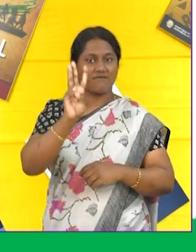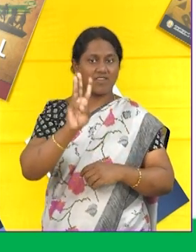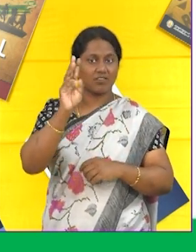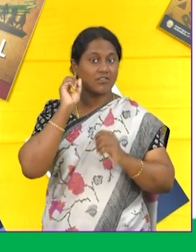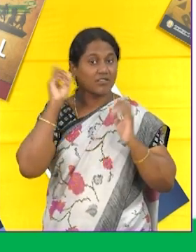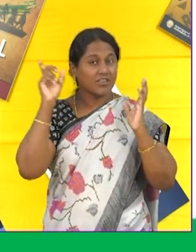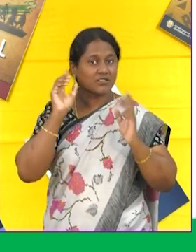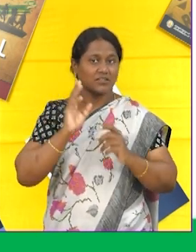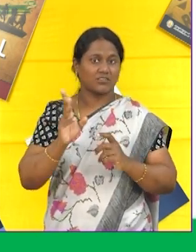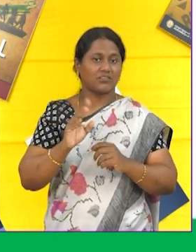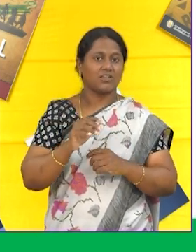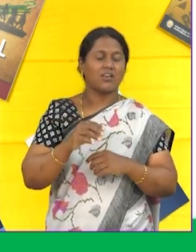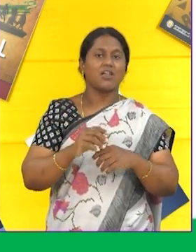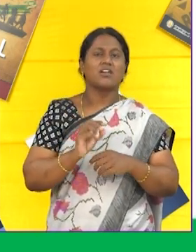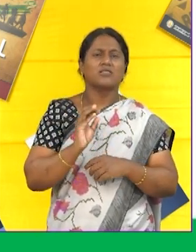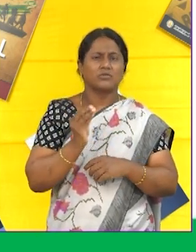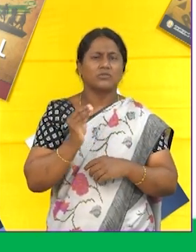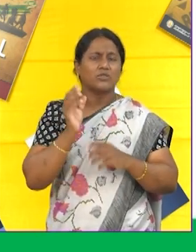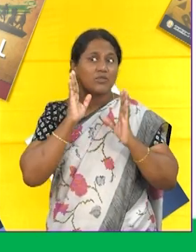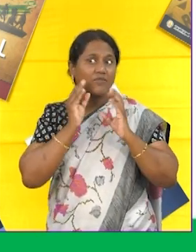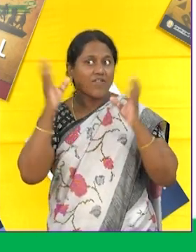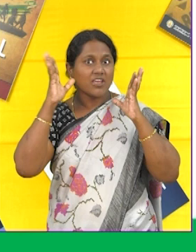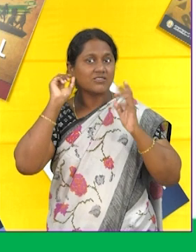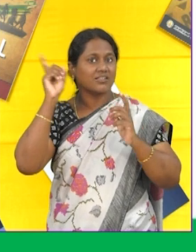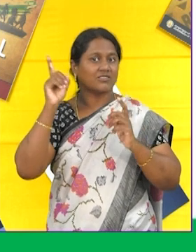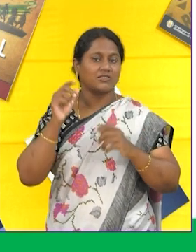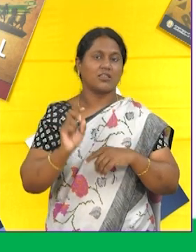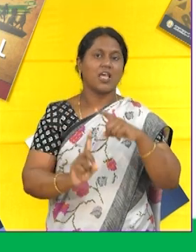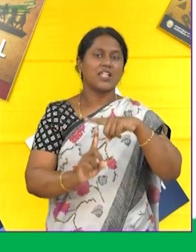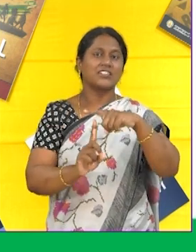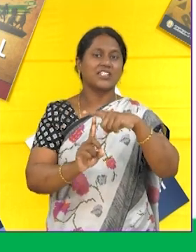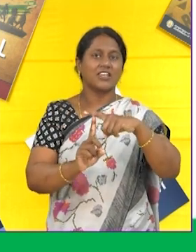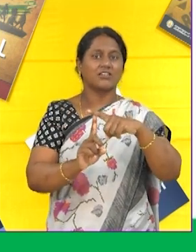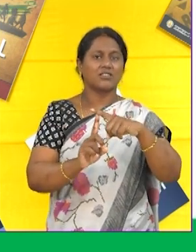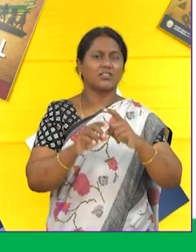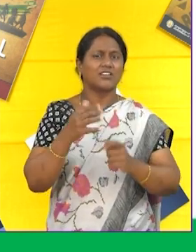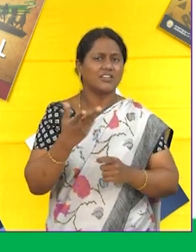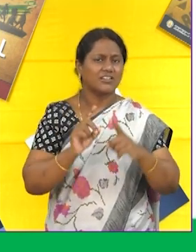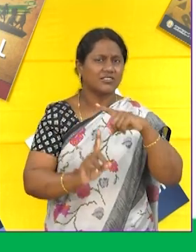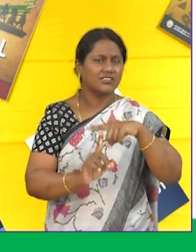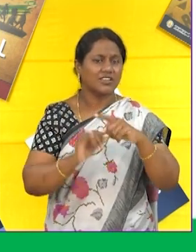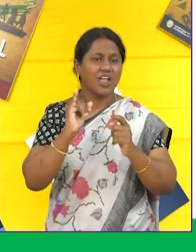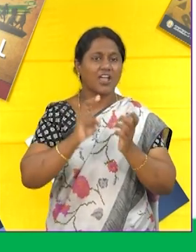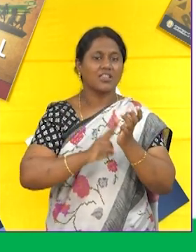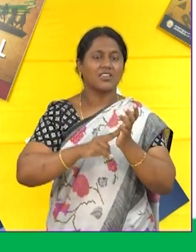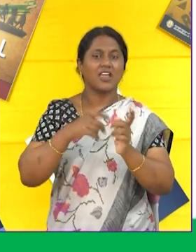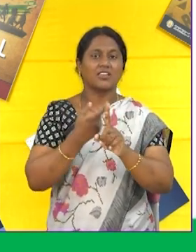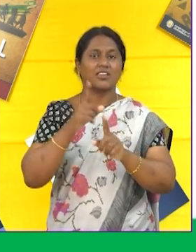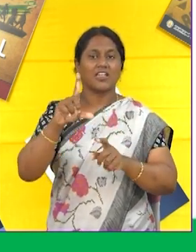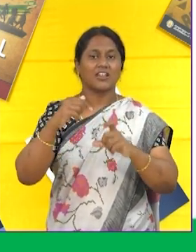vampedனா பெரும் வெடியோசை. struck something forcefully. tinkled. see the word tinkled.